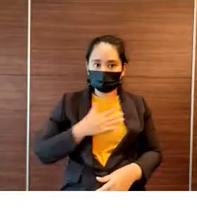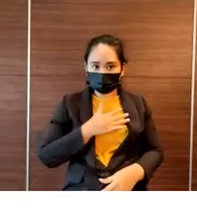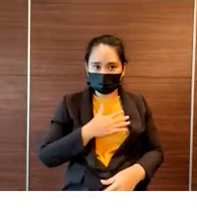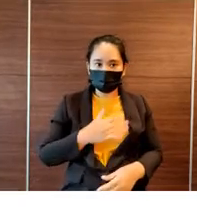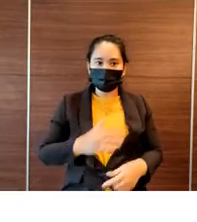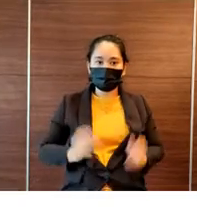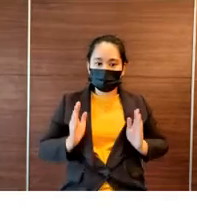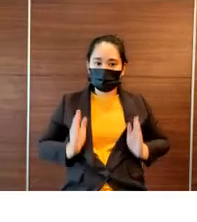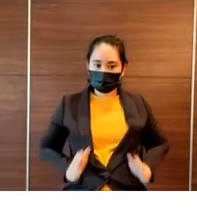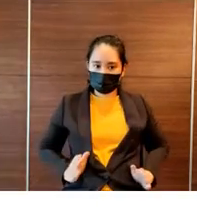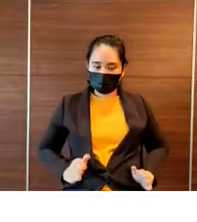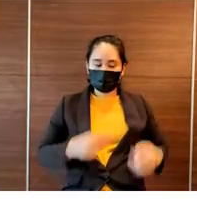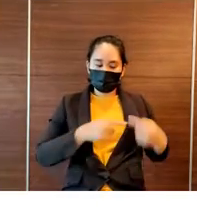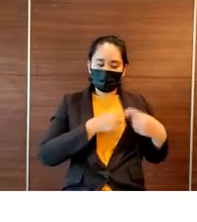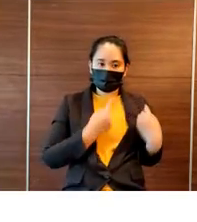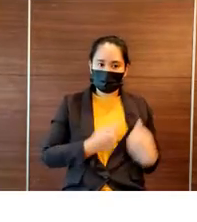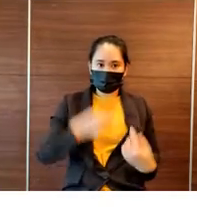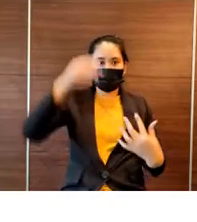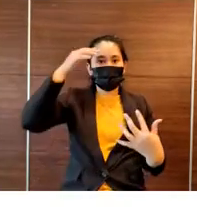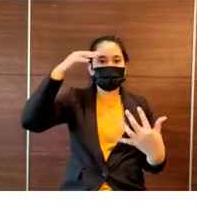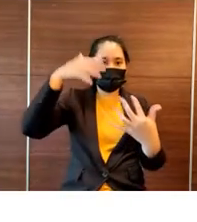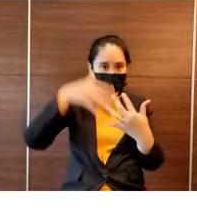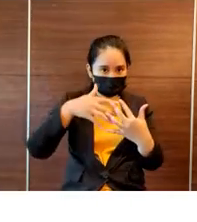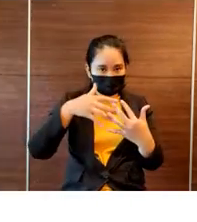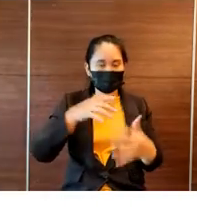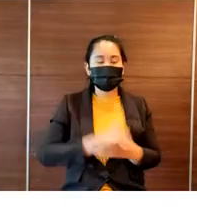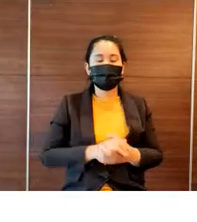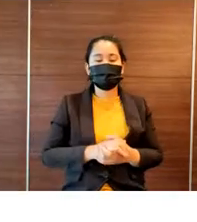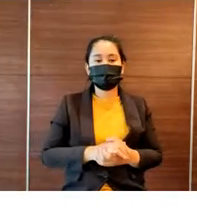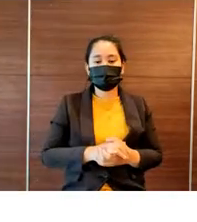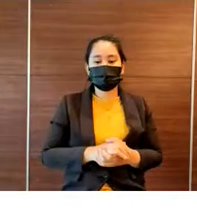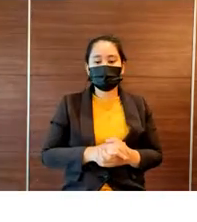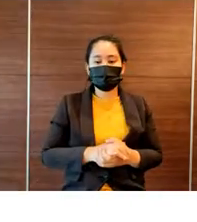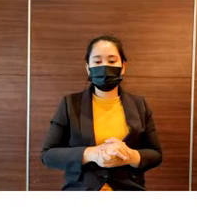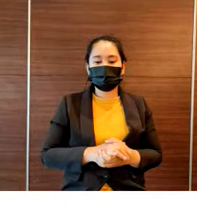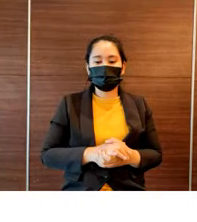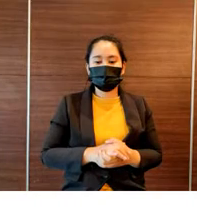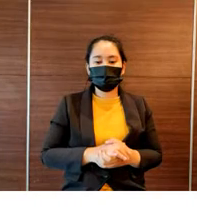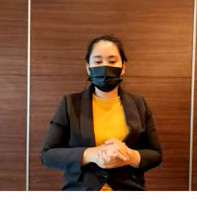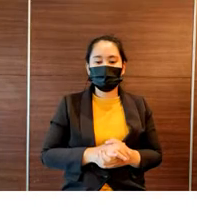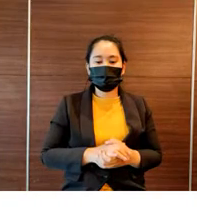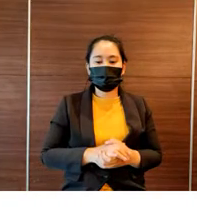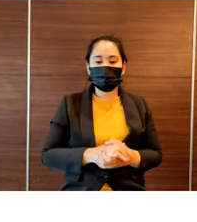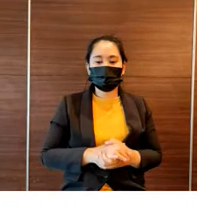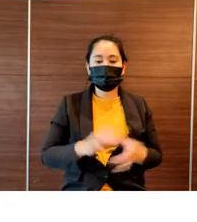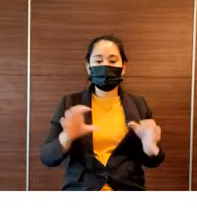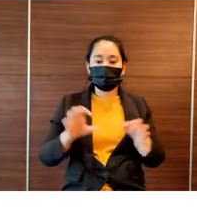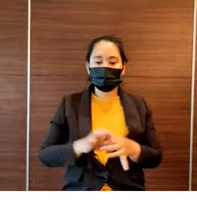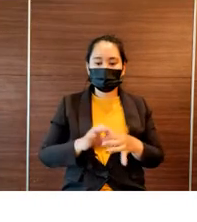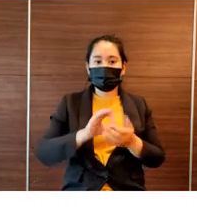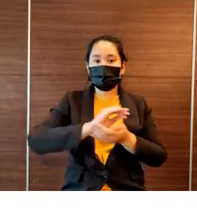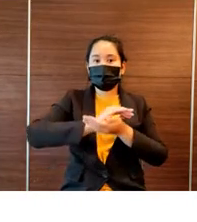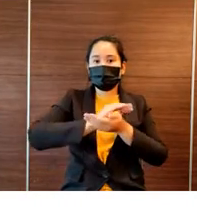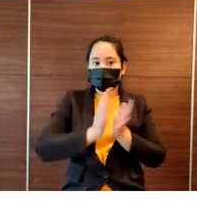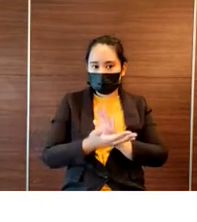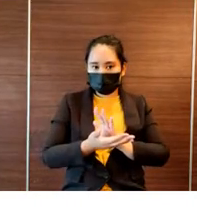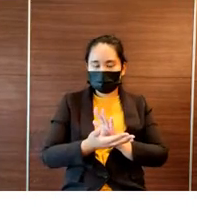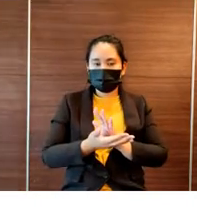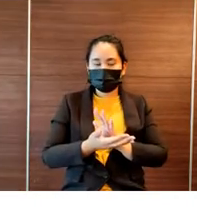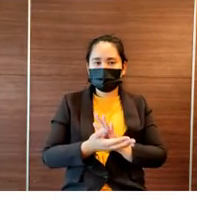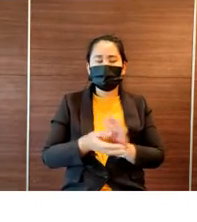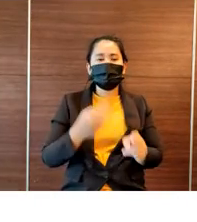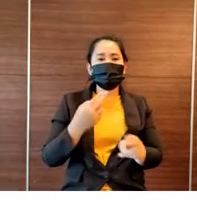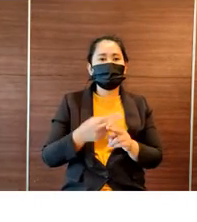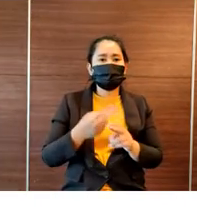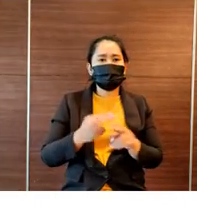ายสุขภาพใจรวมทั้งเรื่องมีคุณดินเอาเรื่องบัตร HR card บัตรเราเรียกง่